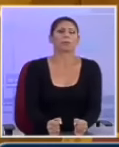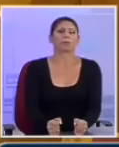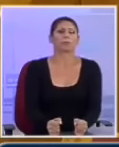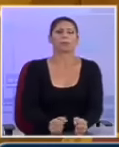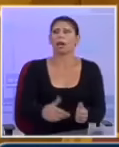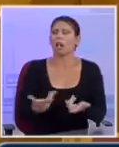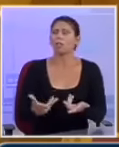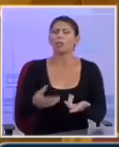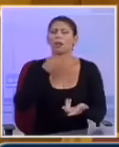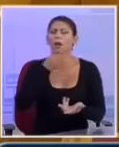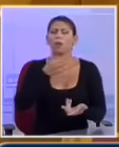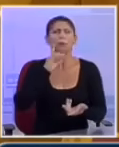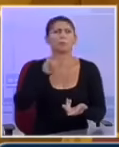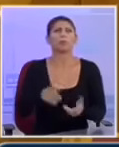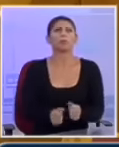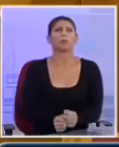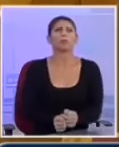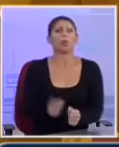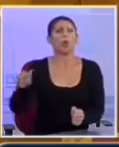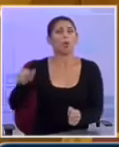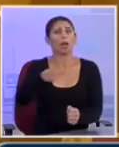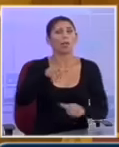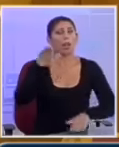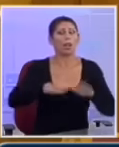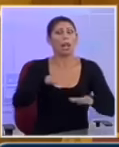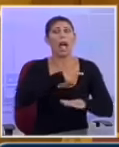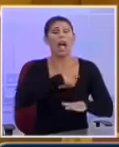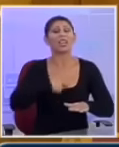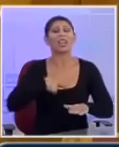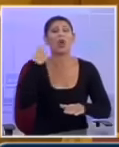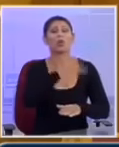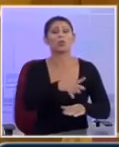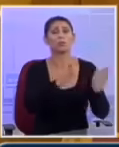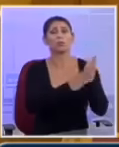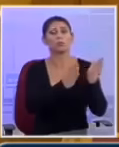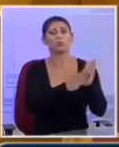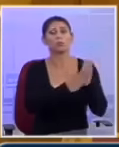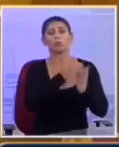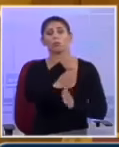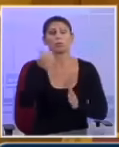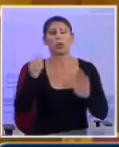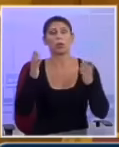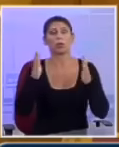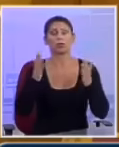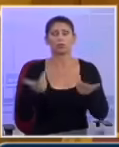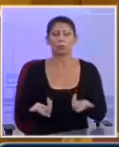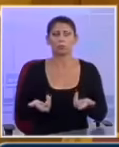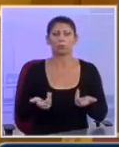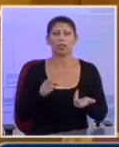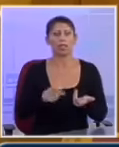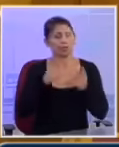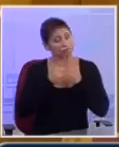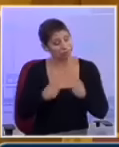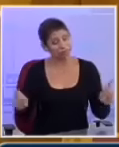Έτσι, ό,τι και να λεχθεί, ο καθένας χειροκροτεί τον αρχηγό του. Είναι μια ιδιάζουσα κατάσταση. Θα τη